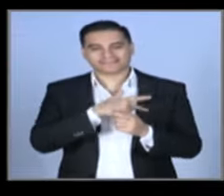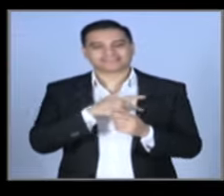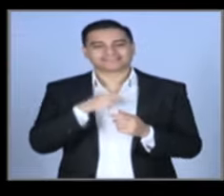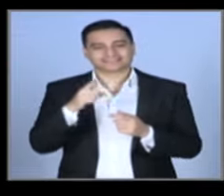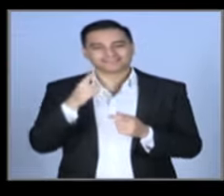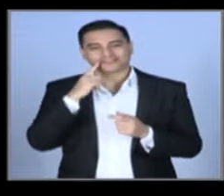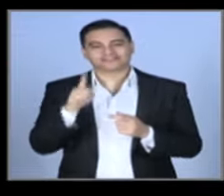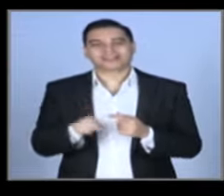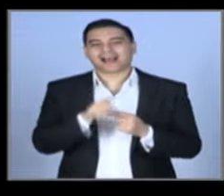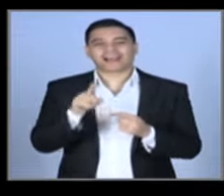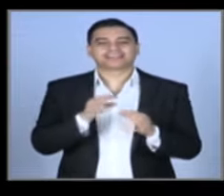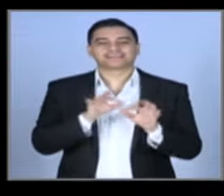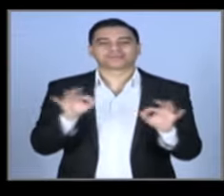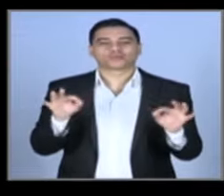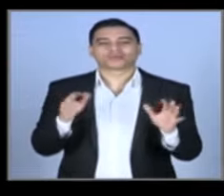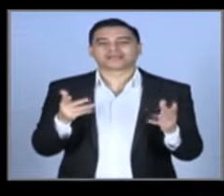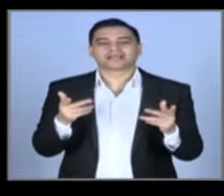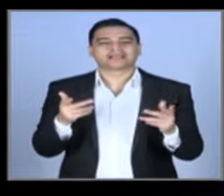إيه.